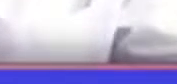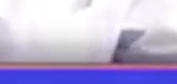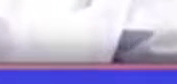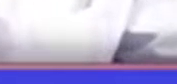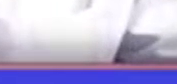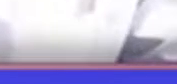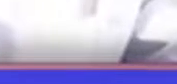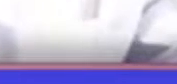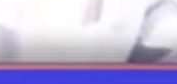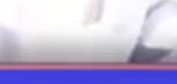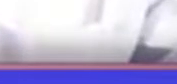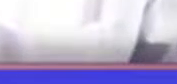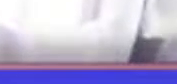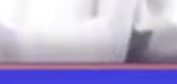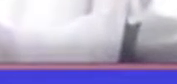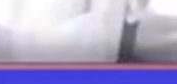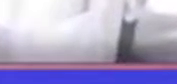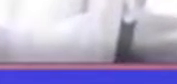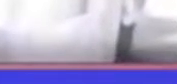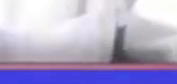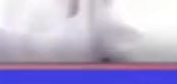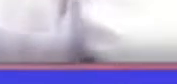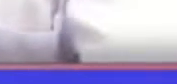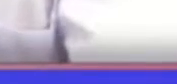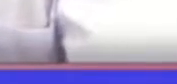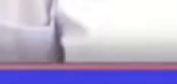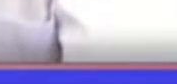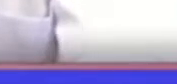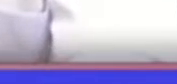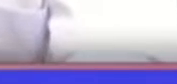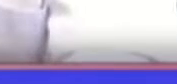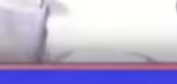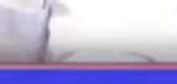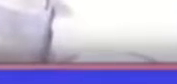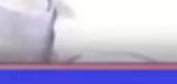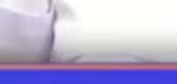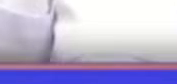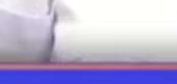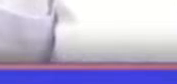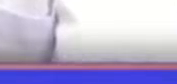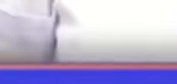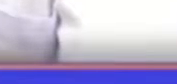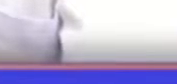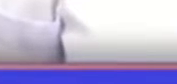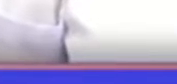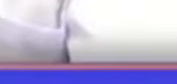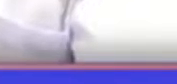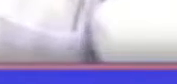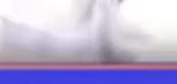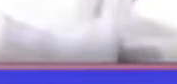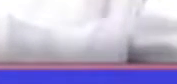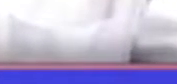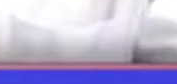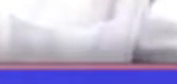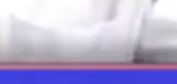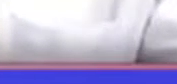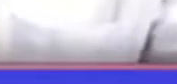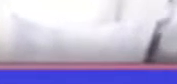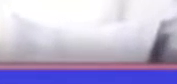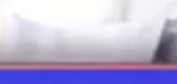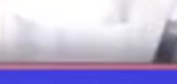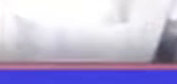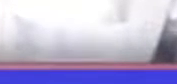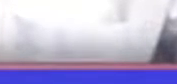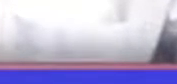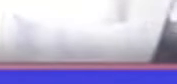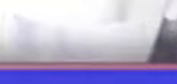สัปดาห์ที่แล้วร้อนแรงมากว่าหายตัวไปไหนนะวันนี้เนี่ยเข้ามามอบตัวแล้วนะคะกรณีรุก